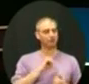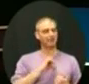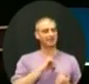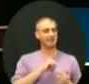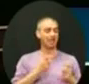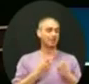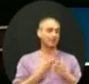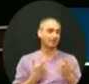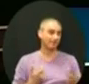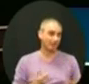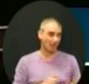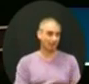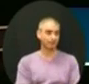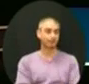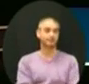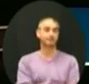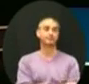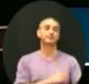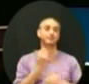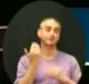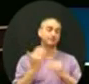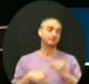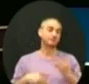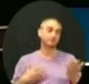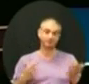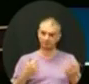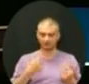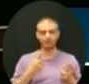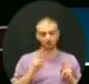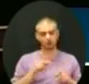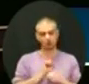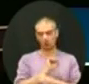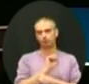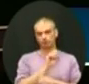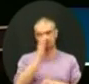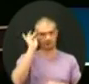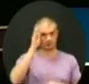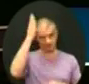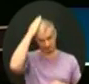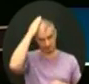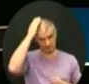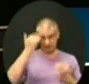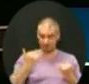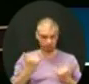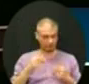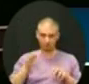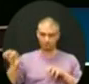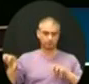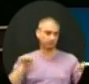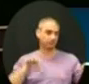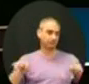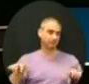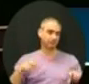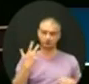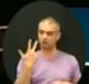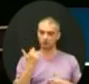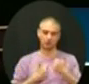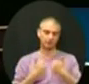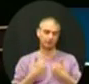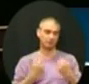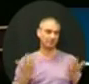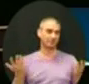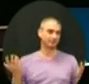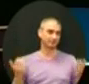עניין במפלגה. בסופו של דבר, יש אופוזיציה לבנט, וכרגע היא מבוזרת בין שלושה